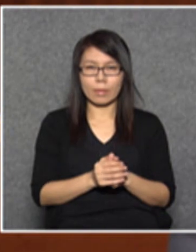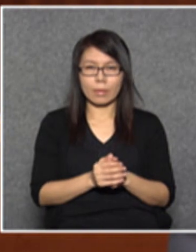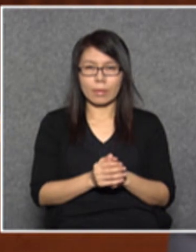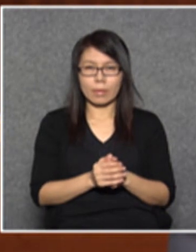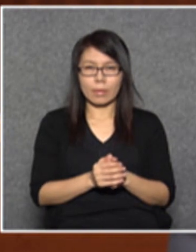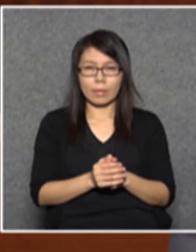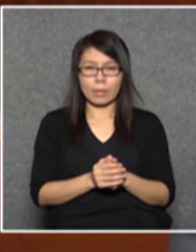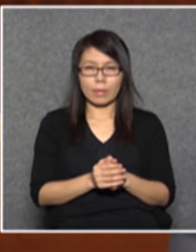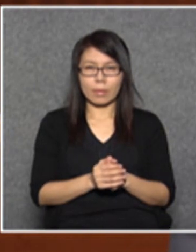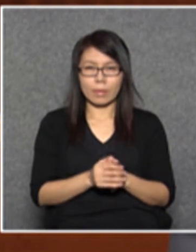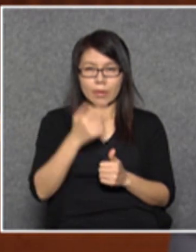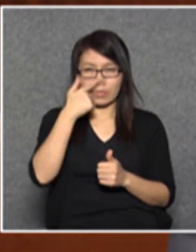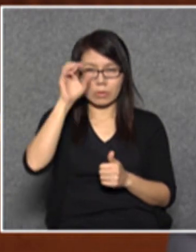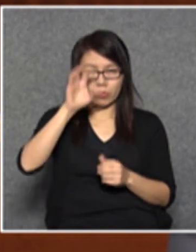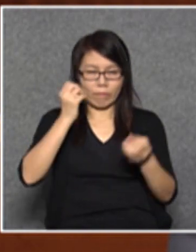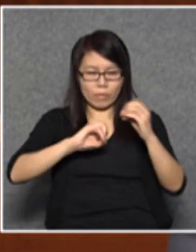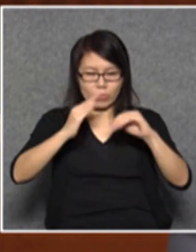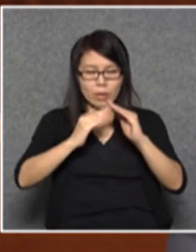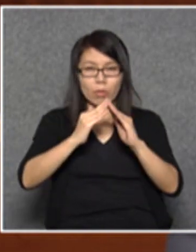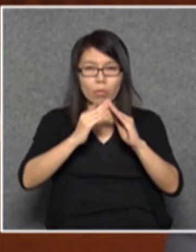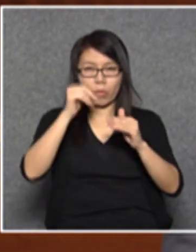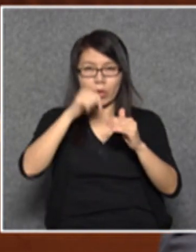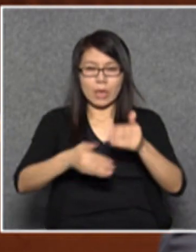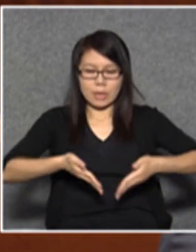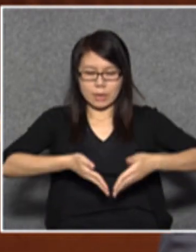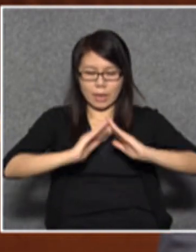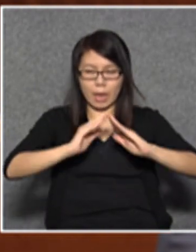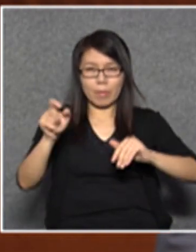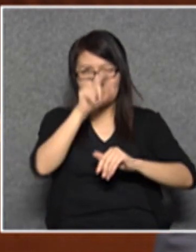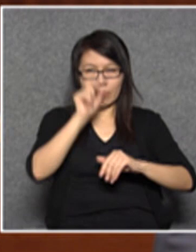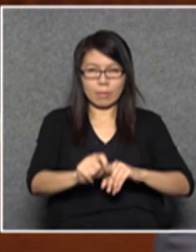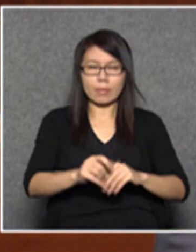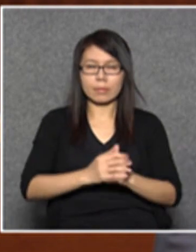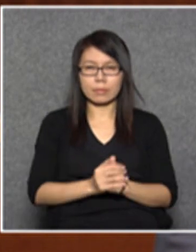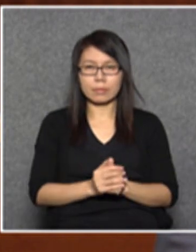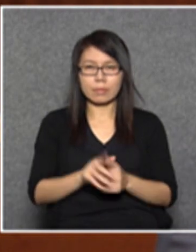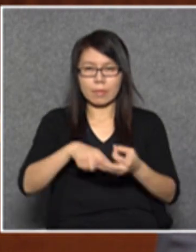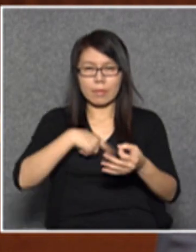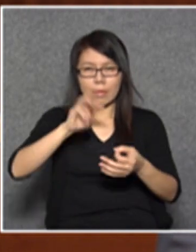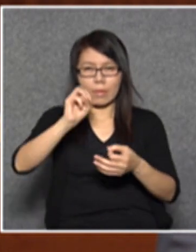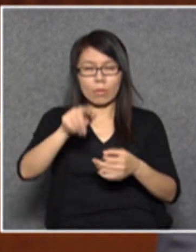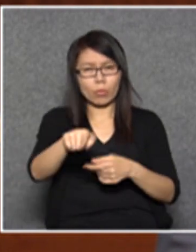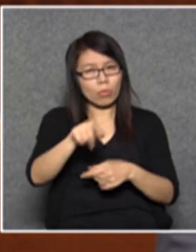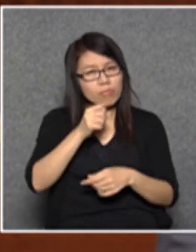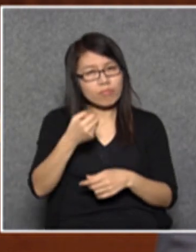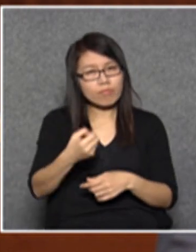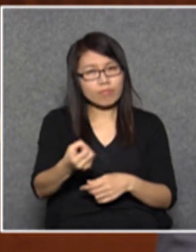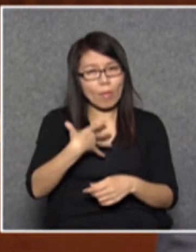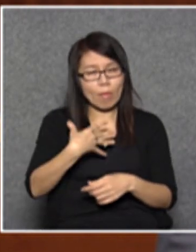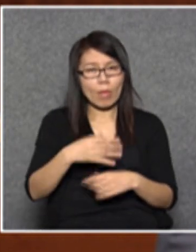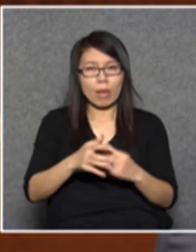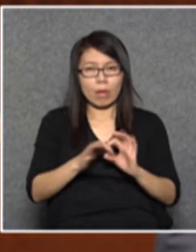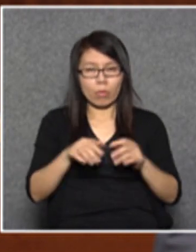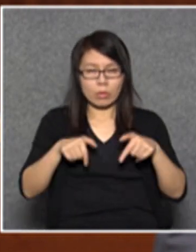就創新及科技局的成立的問題，莫乃光議員剛才他說他關心